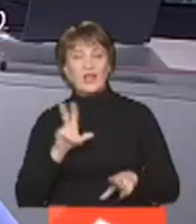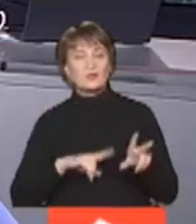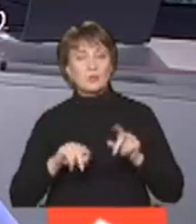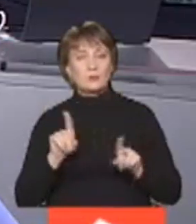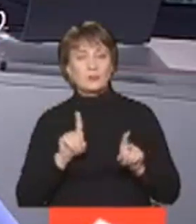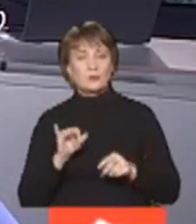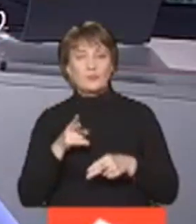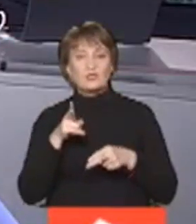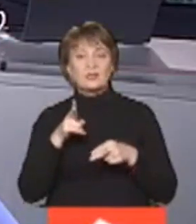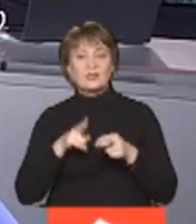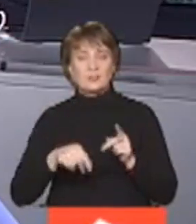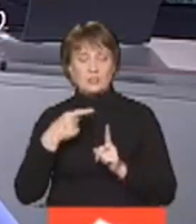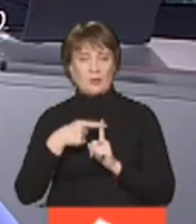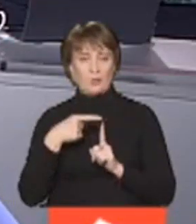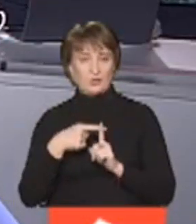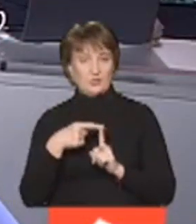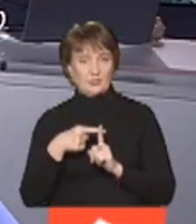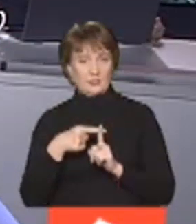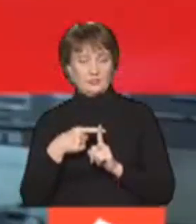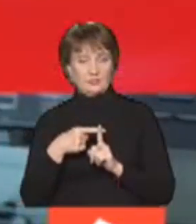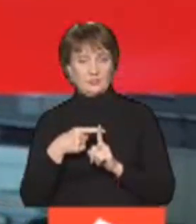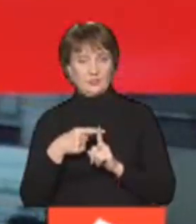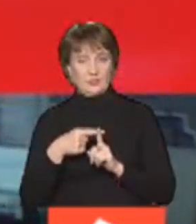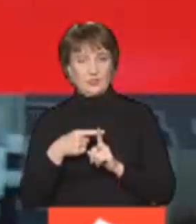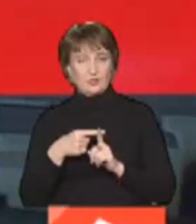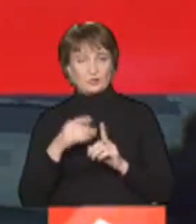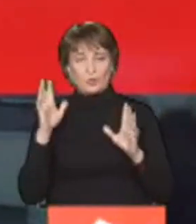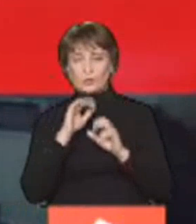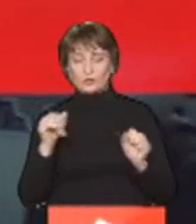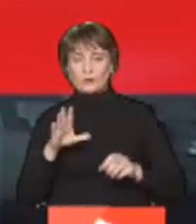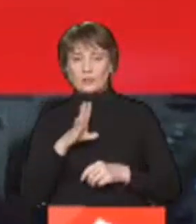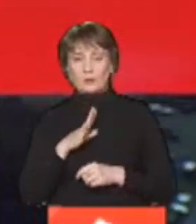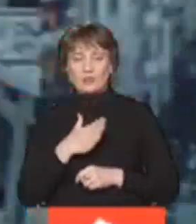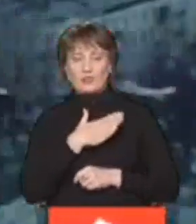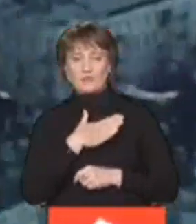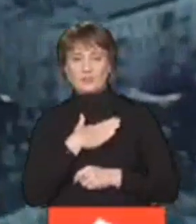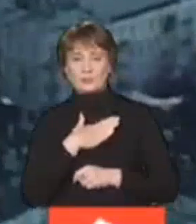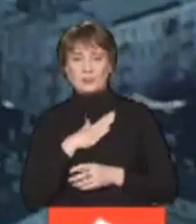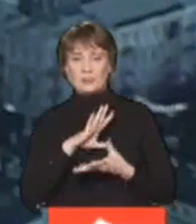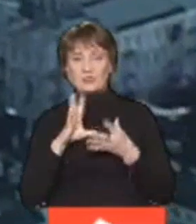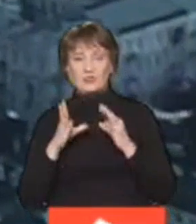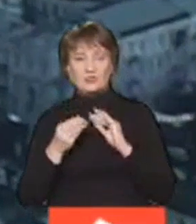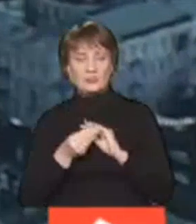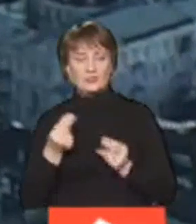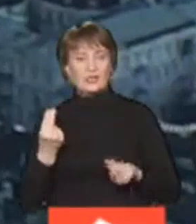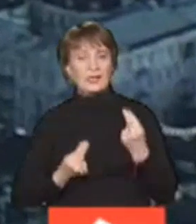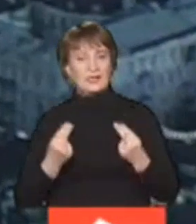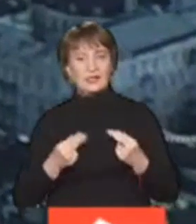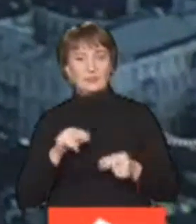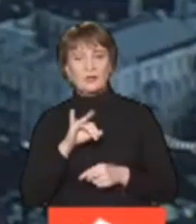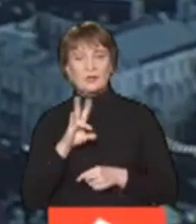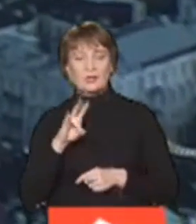він завершиться позитивно. Так? Щоб сутінки не були в наших душах і яскраво примінювали результати феєричної гри